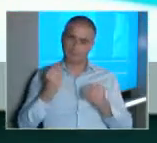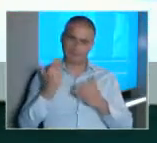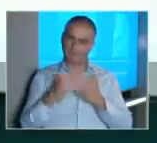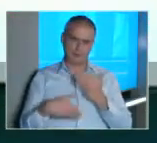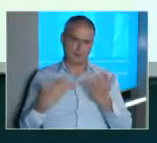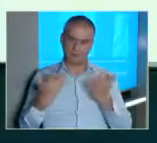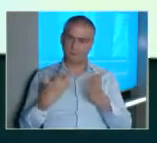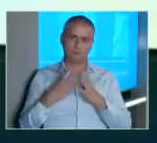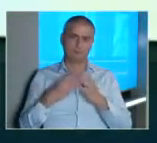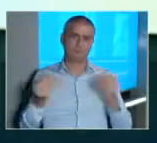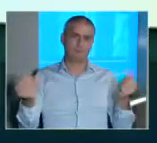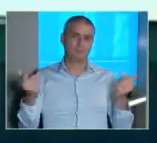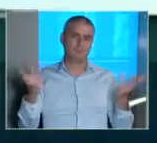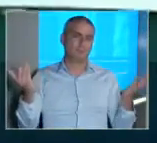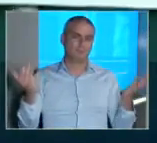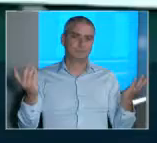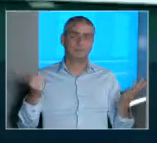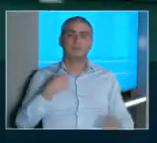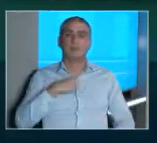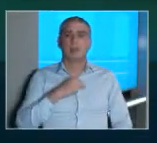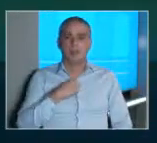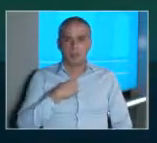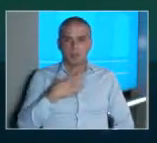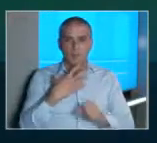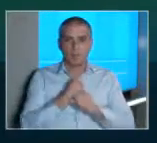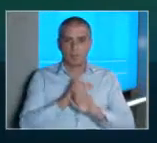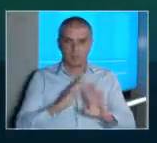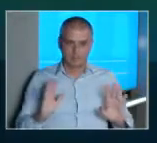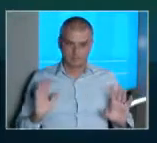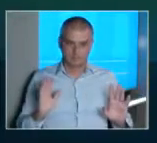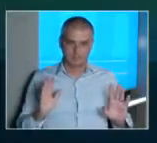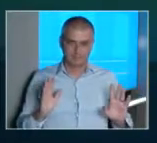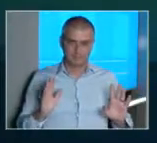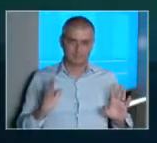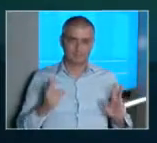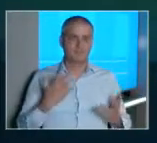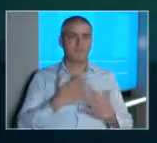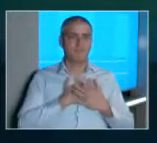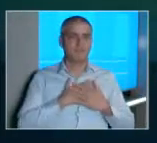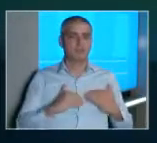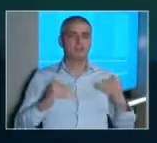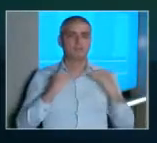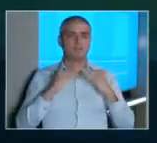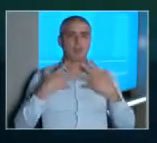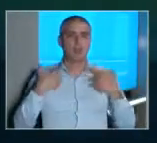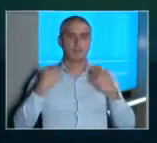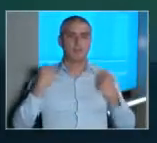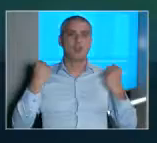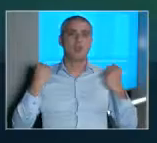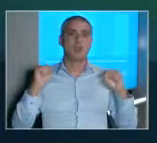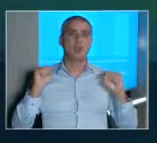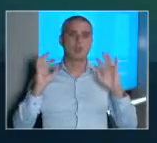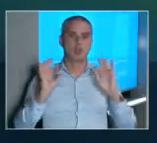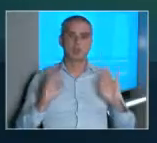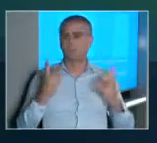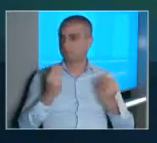הם בורחים מאיתנו, קיקינג וסקרימינג, אנחנו מנצחים. אהבה, שוויון, ביטחון, חירות